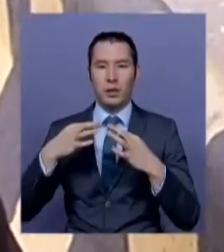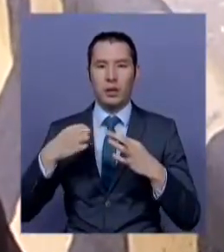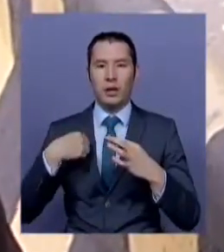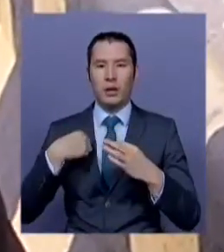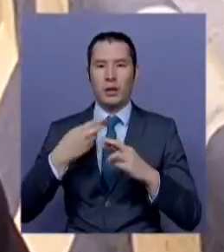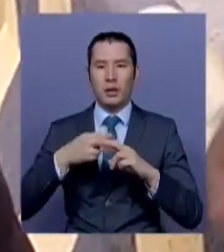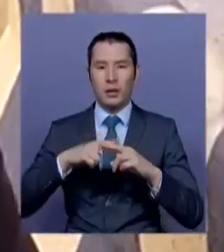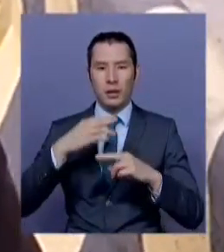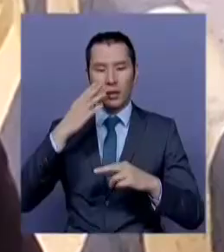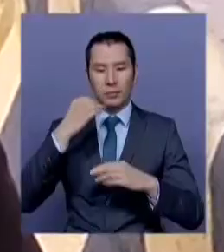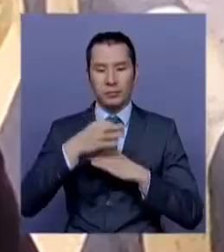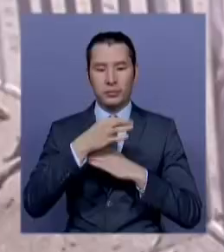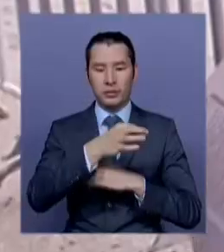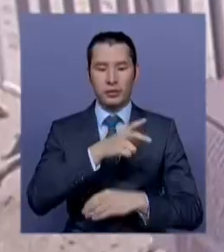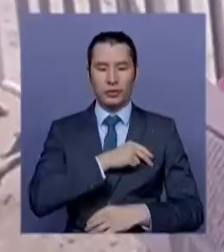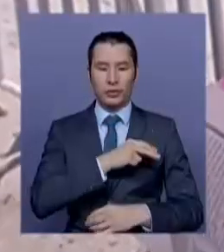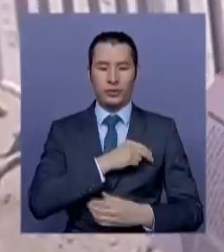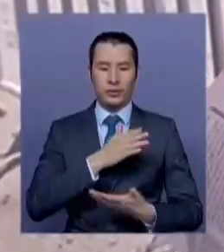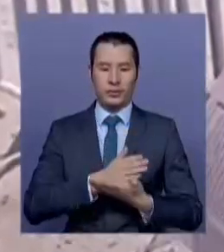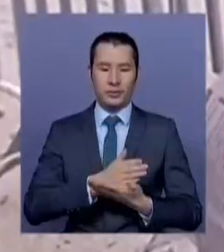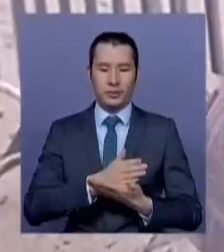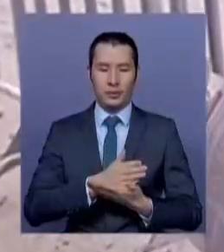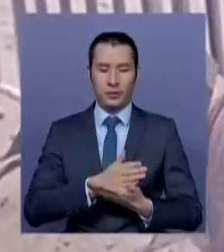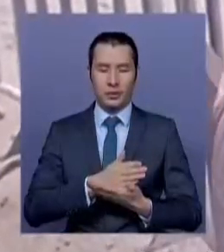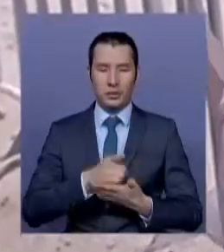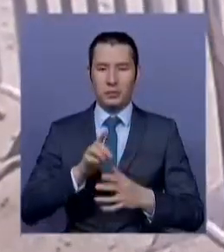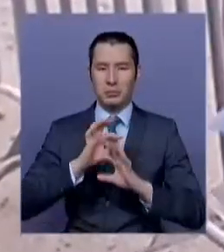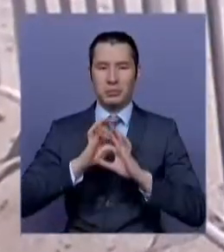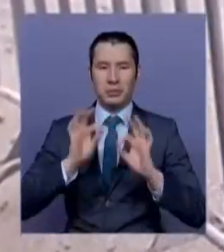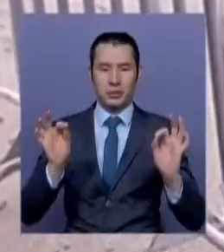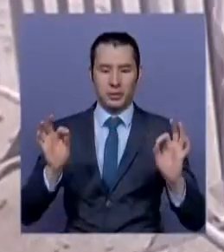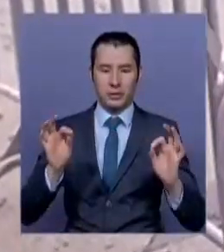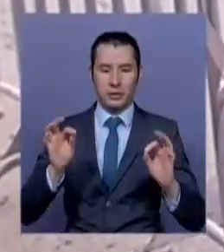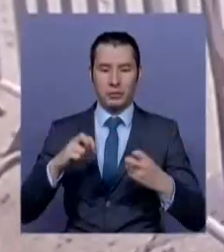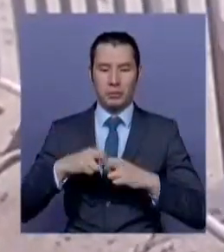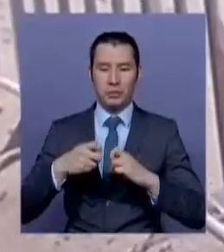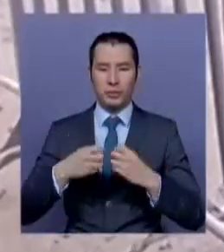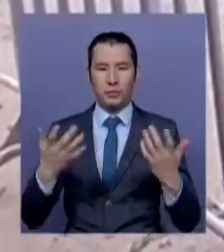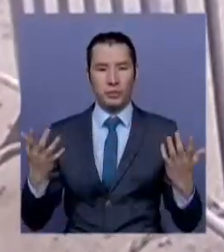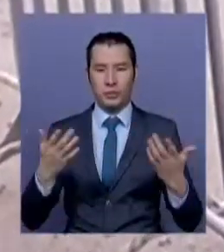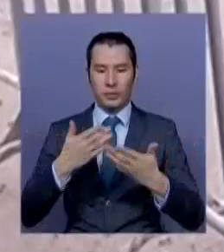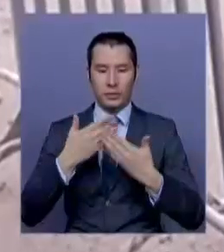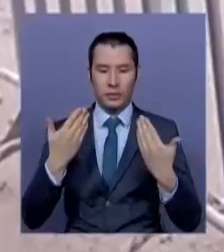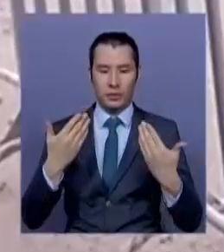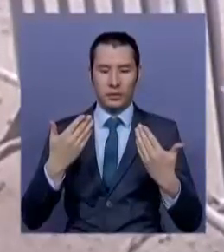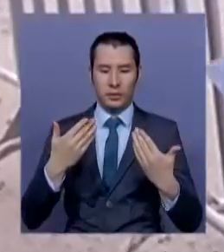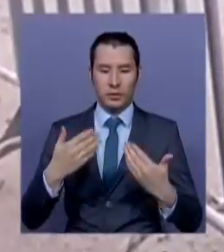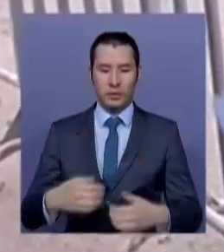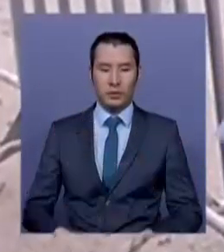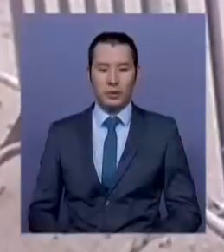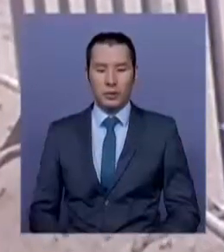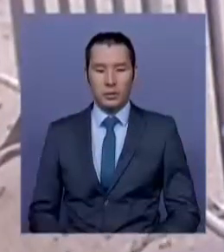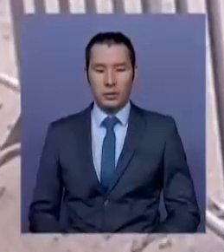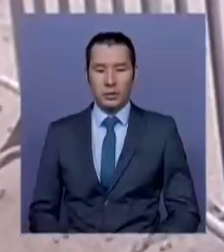мына қызым стоматологқа апарып келеді. Изумительно, все хорошо, никаких проблем вообще. Вот доехала